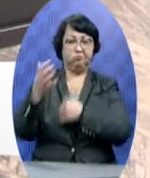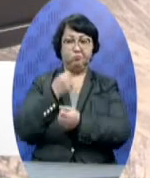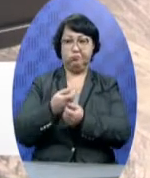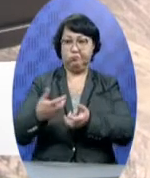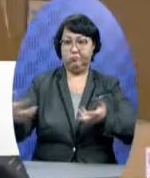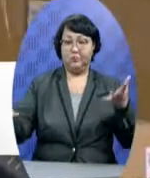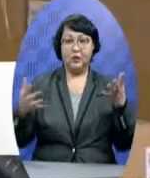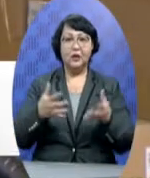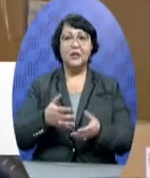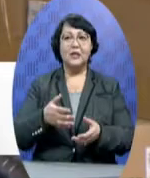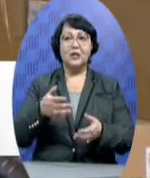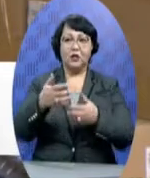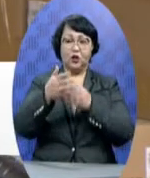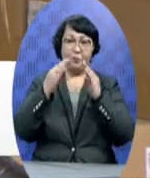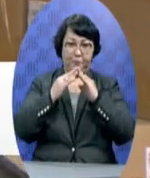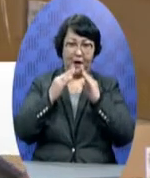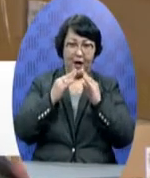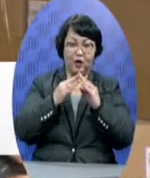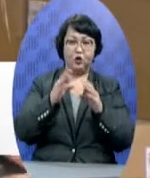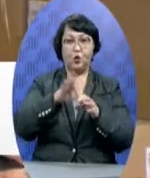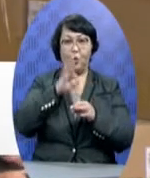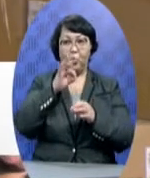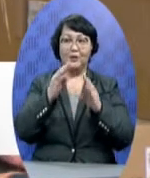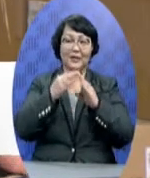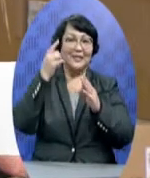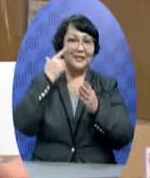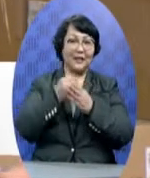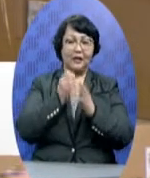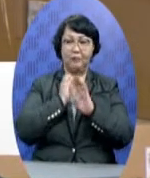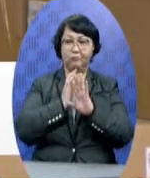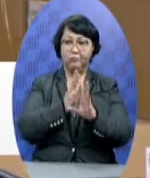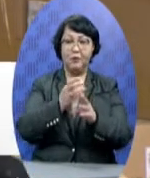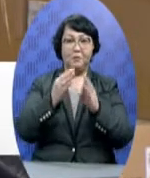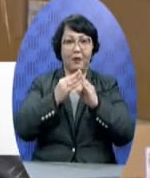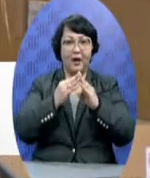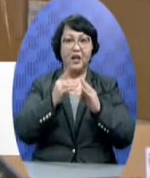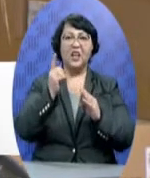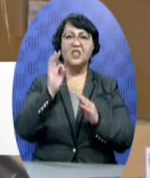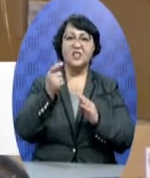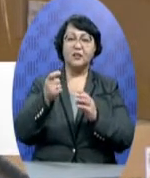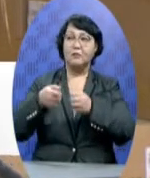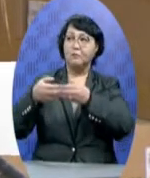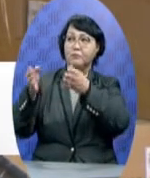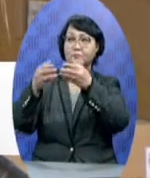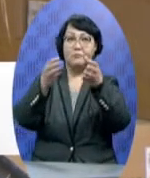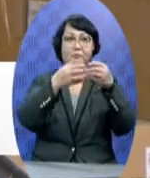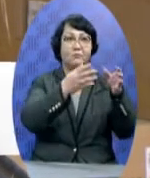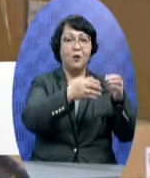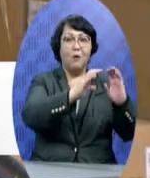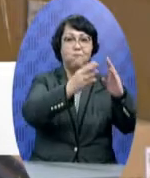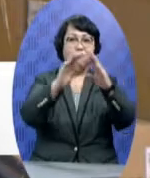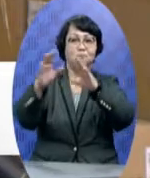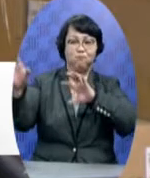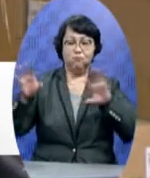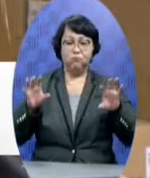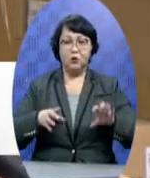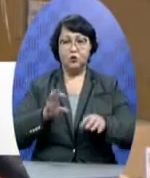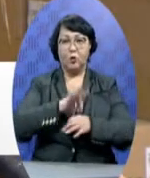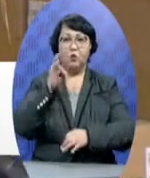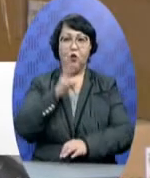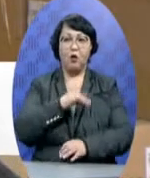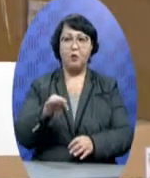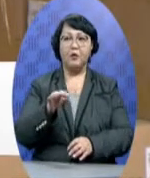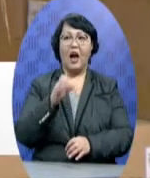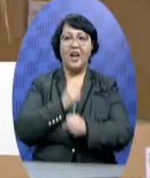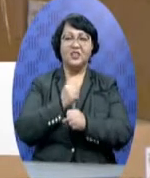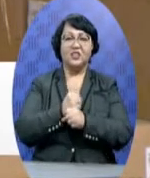байр хэсгүүд нэмэгдэнэ гэсэн үг. Тэр санал авах байр хэсгүүдэд ажиллах ажилтны хорооны сонгуулийн хорооны ажилтны тоо